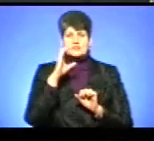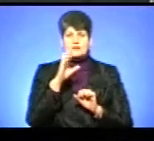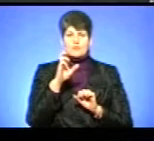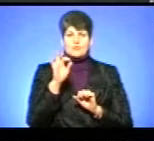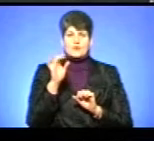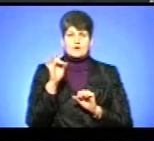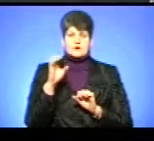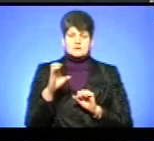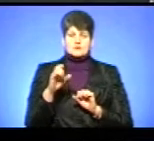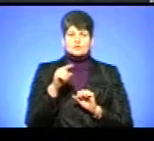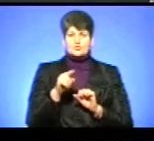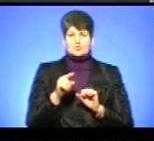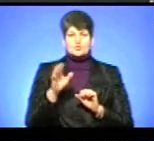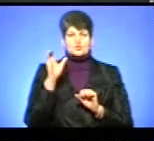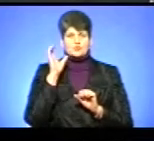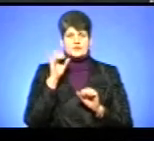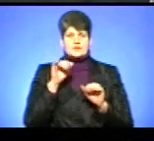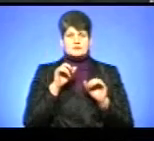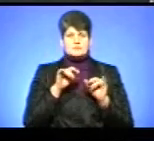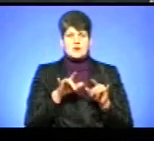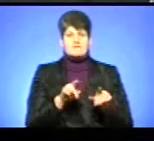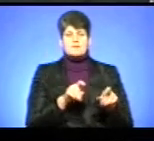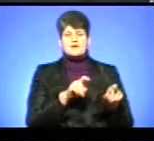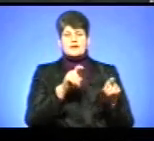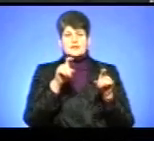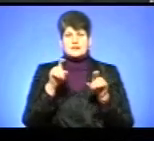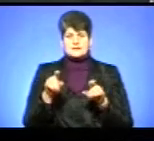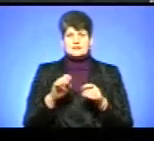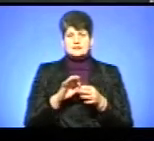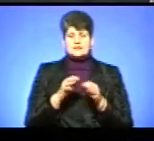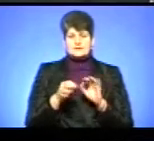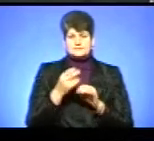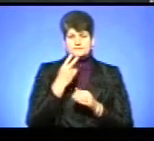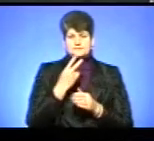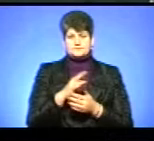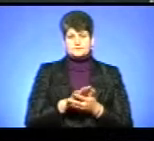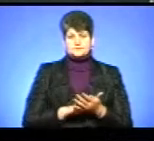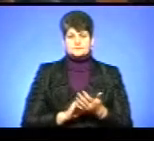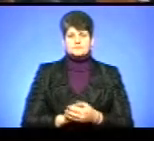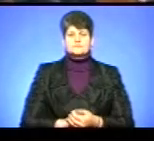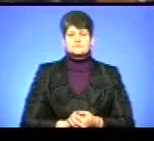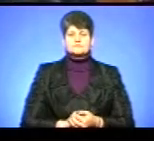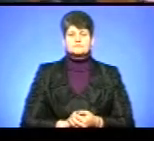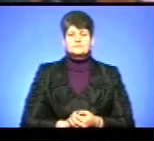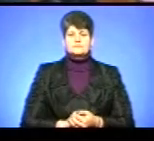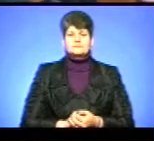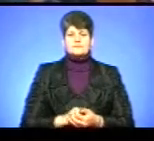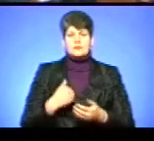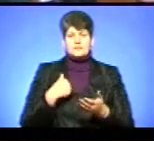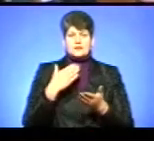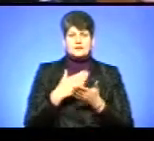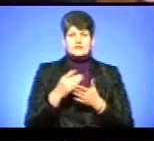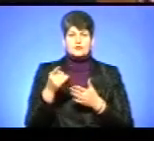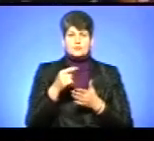Борис. Тому слухання справи перенесли. Детальніше у сюжеті – Любові Гадомської. Ми знаходимося у